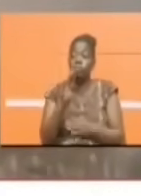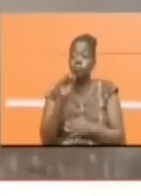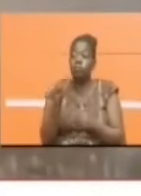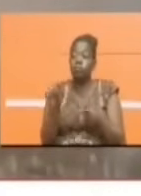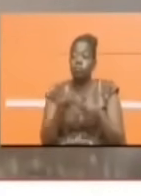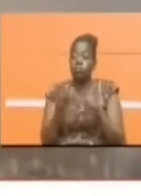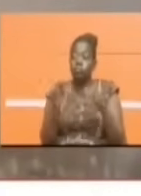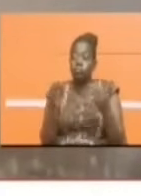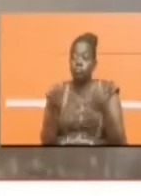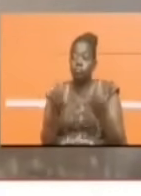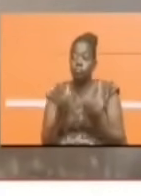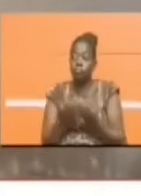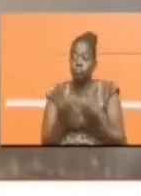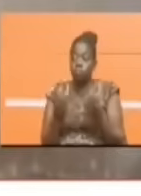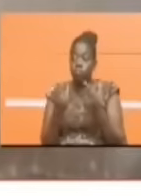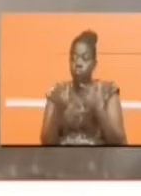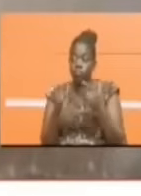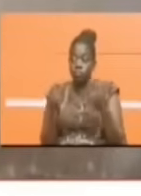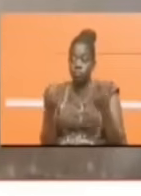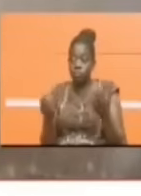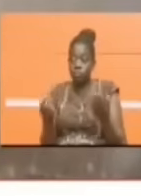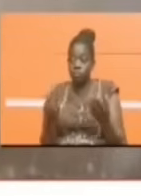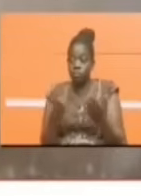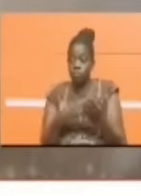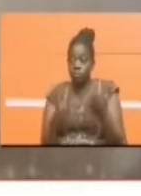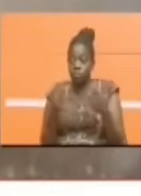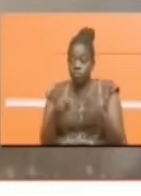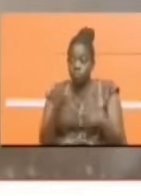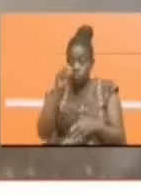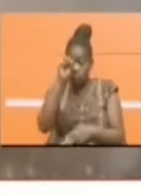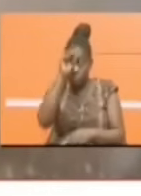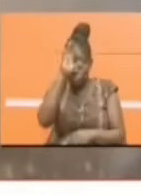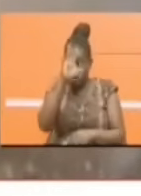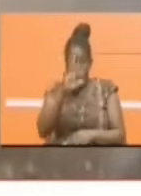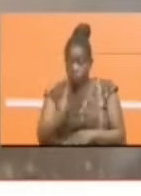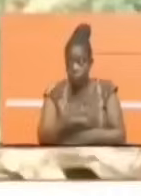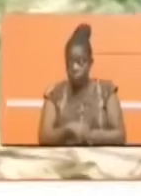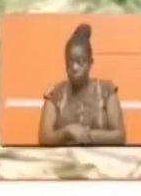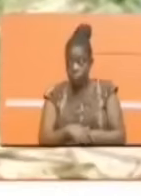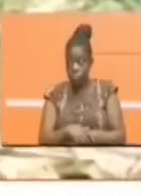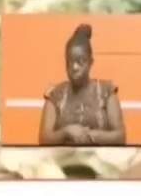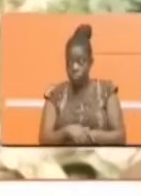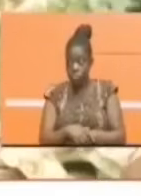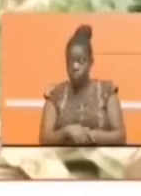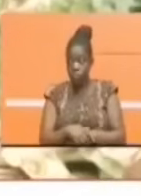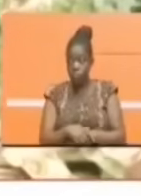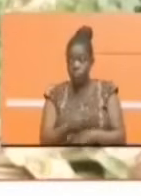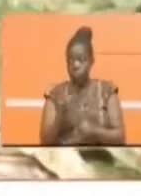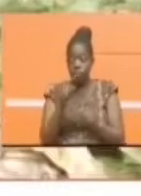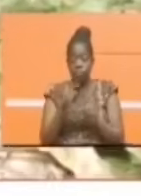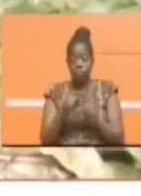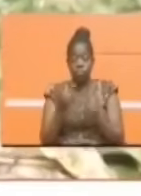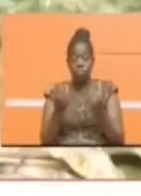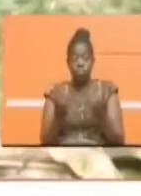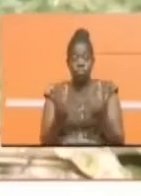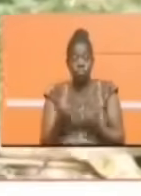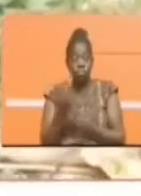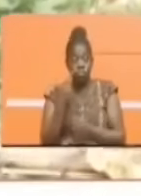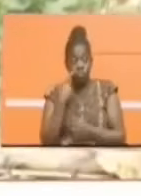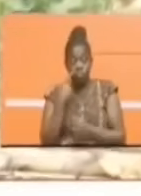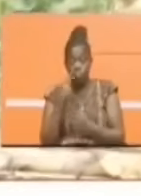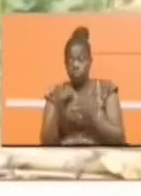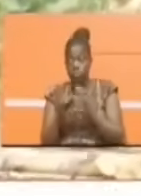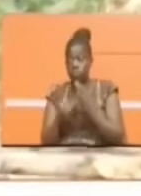kyetwali tuteesezana naye kati bino ebyaguddewo naffe bitwewuunyisizza nakati okutuuka wano tulabe ensonga